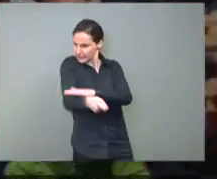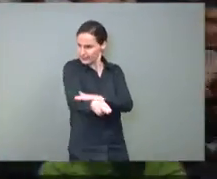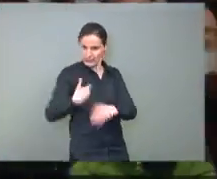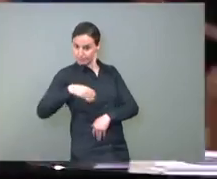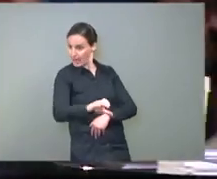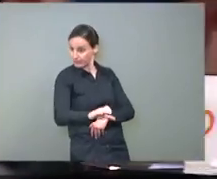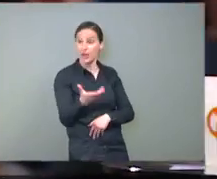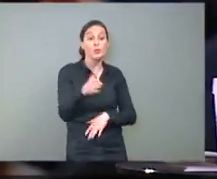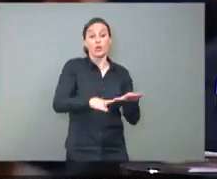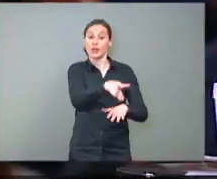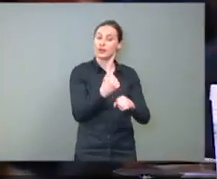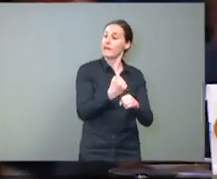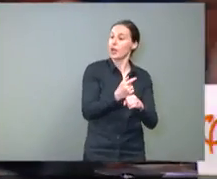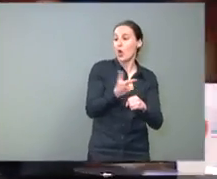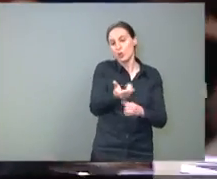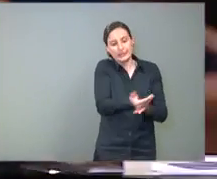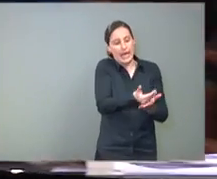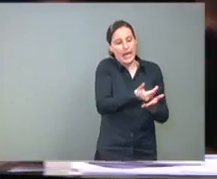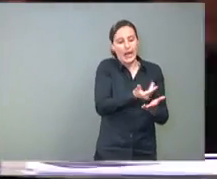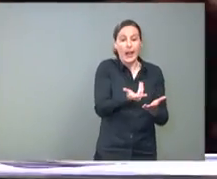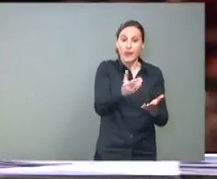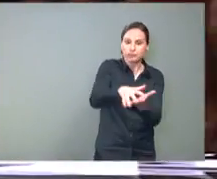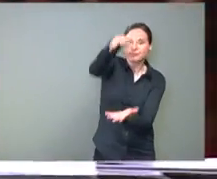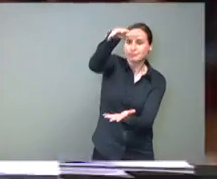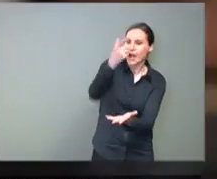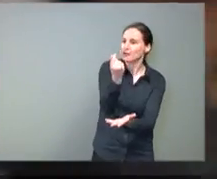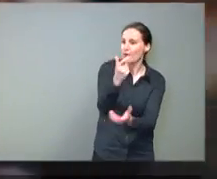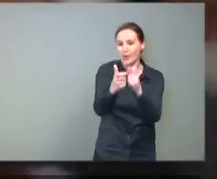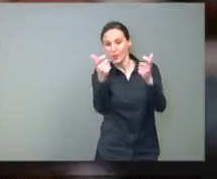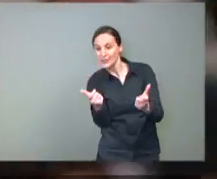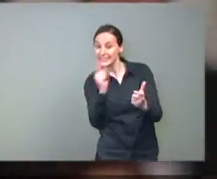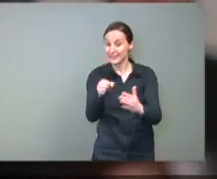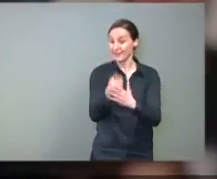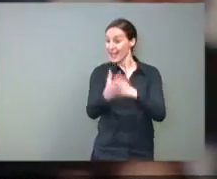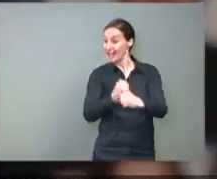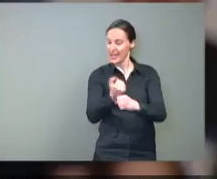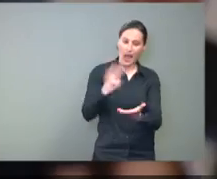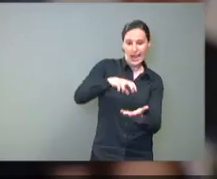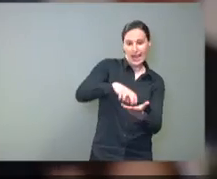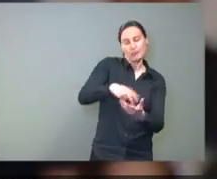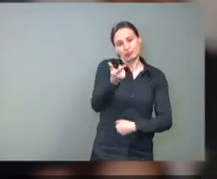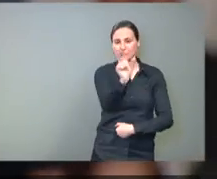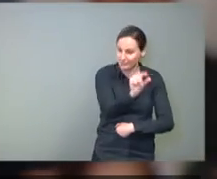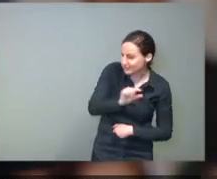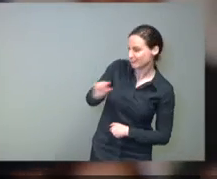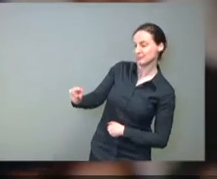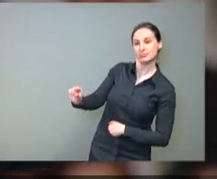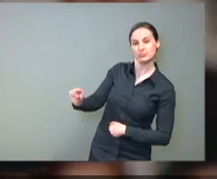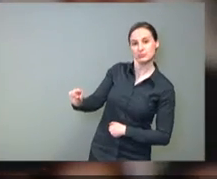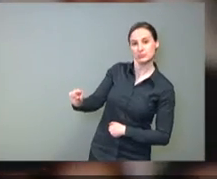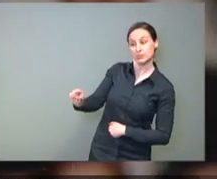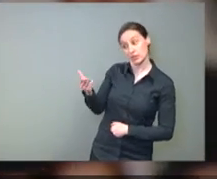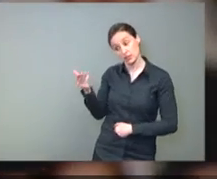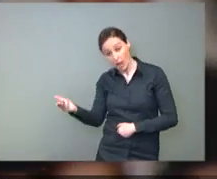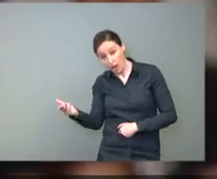spontanément, mais on a la méthode depuis un moment pour les y obliger. Et voilà. Et ça, ça vous donnait du 3 ou du 4